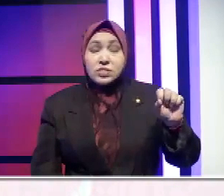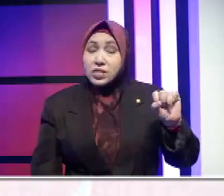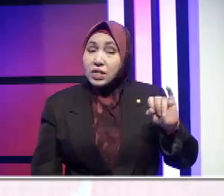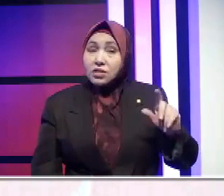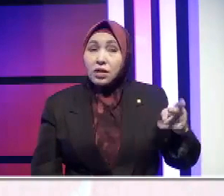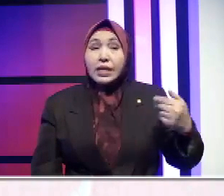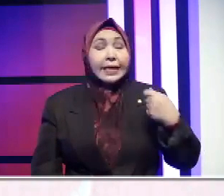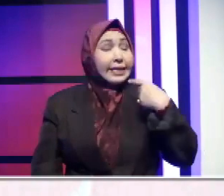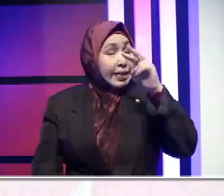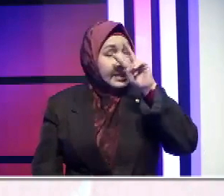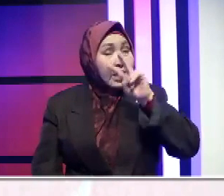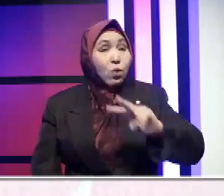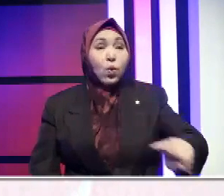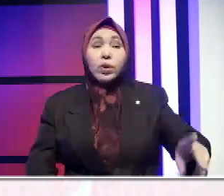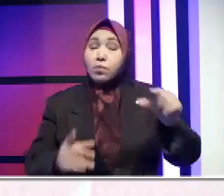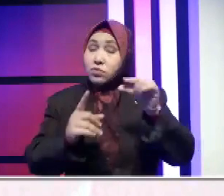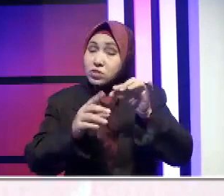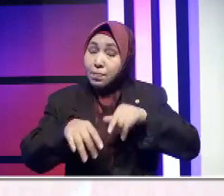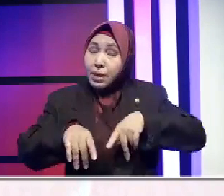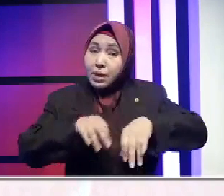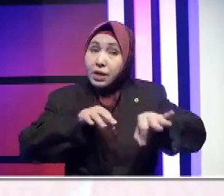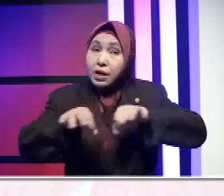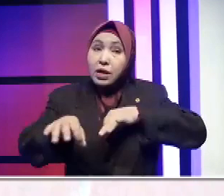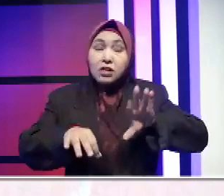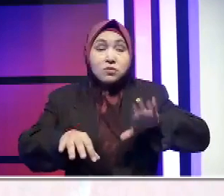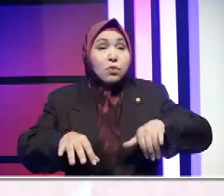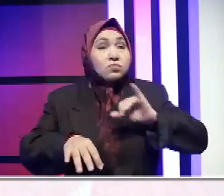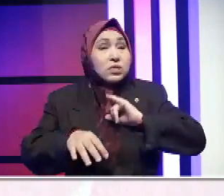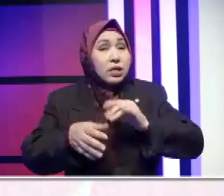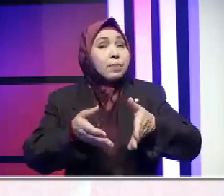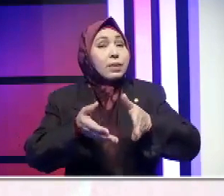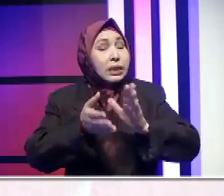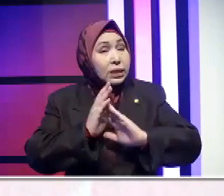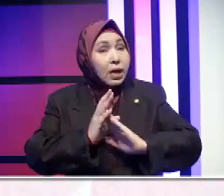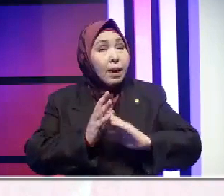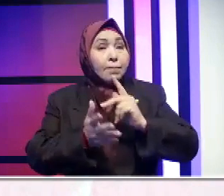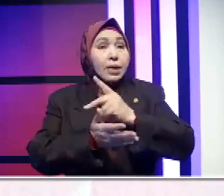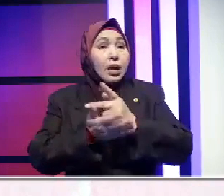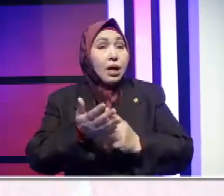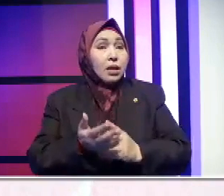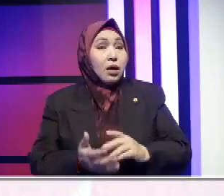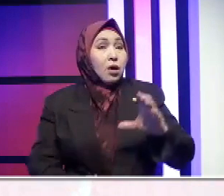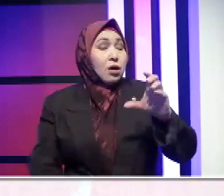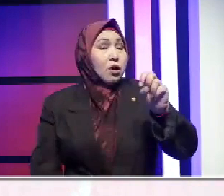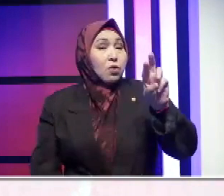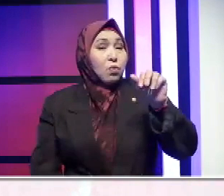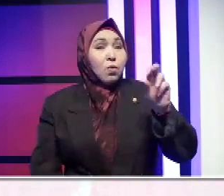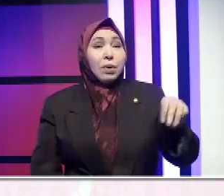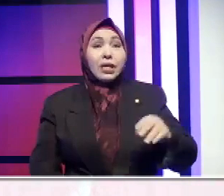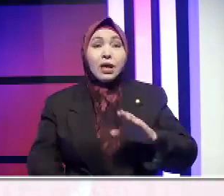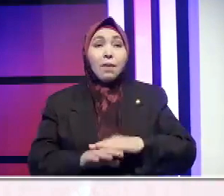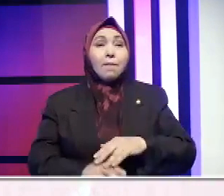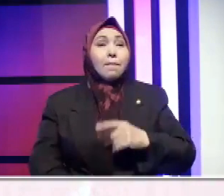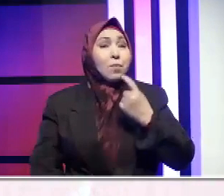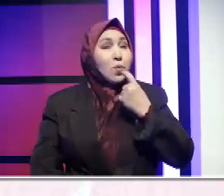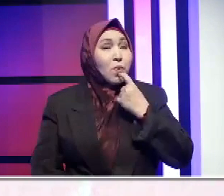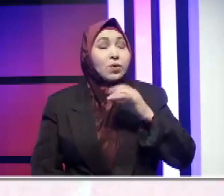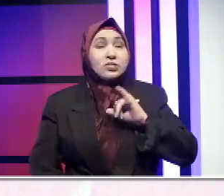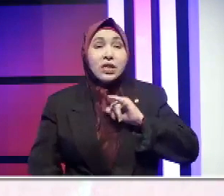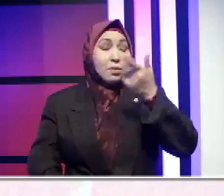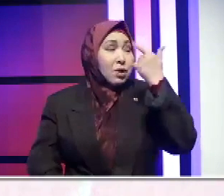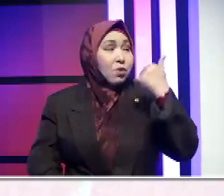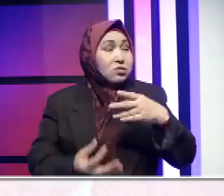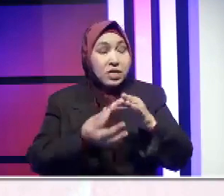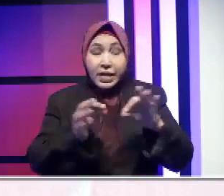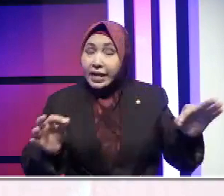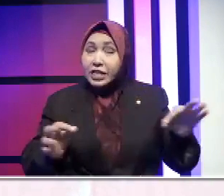kita lihat dahulu di punya penerangan Sebelum saya minta PH kru melihat kepada mulut saya untuk menyebutkan kayaknya